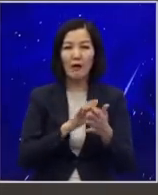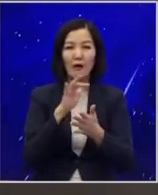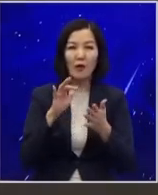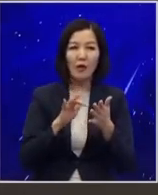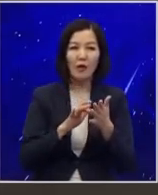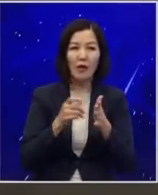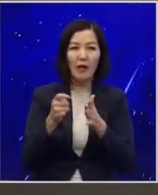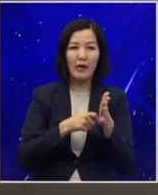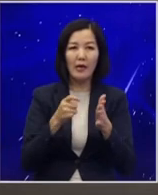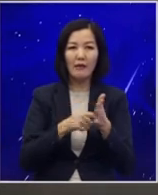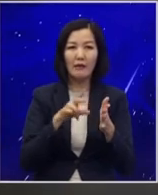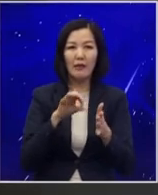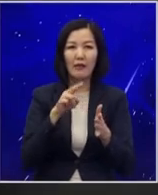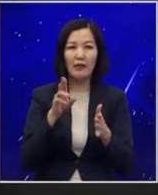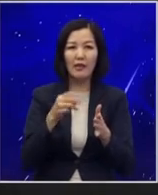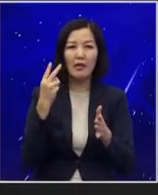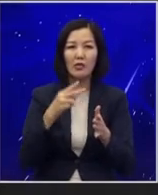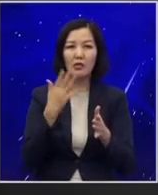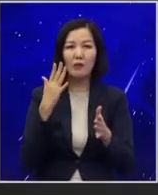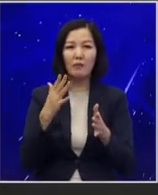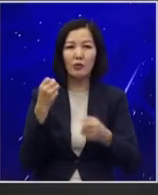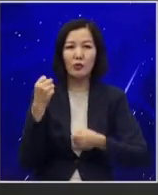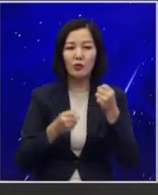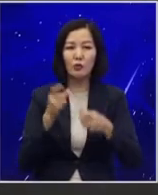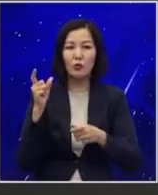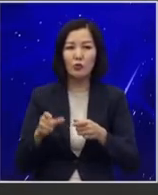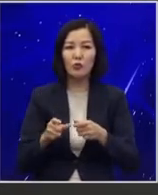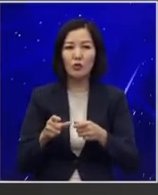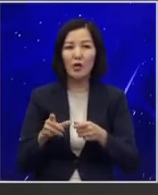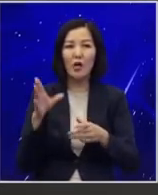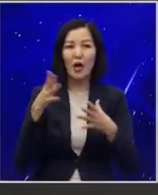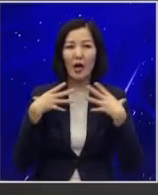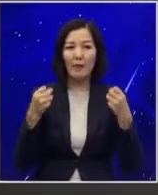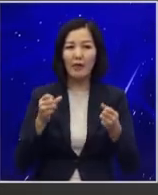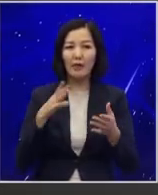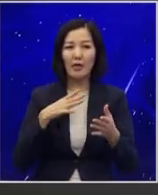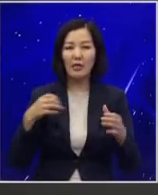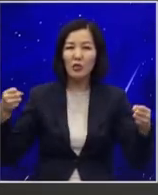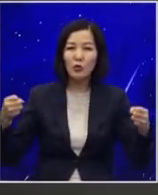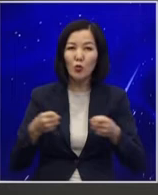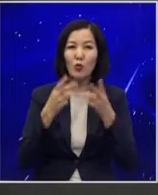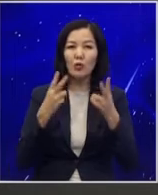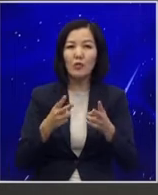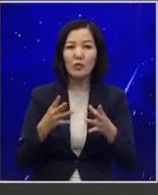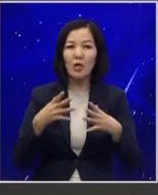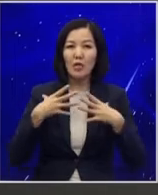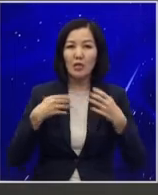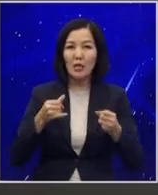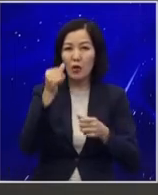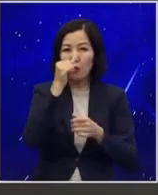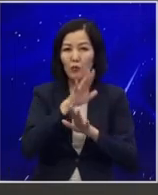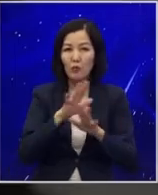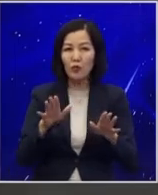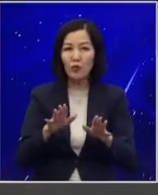апаты. Лада көлігінің 25 жастағы жүргізушісінің көрер жарығы бар. Әйтпесе мынадай соқтық судан адам тірі қалуы мүмкін емес